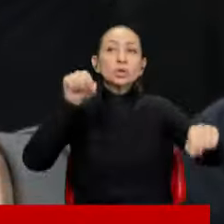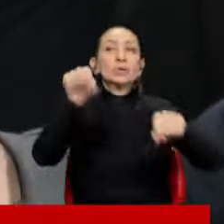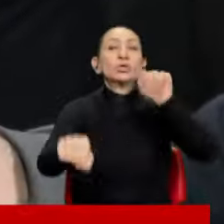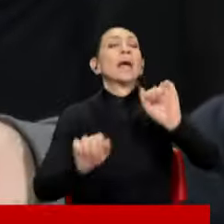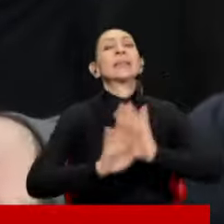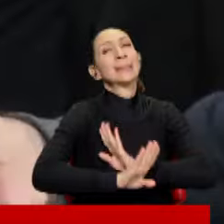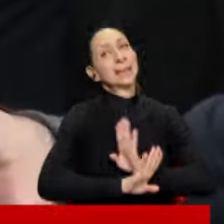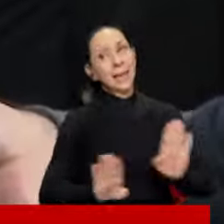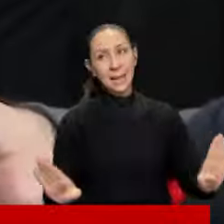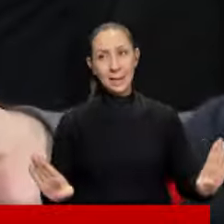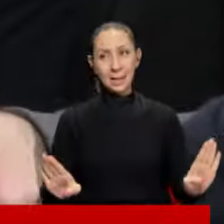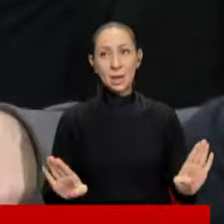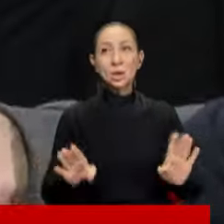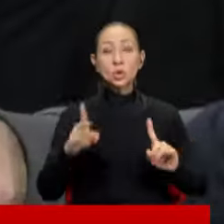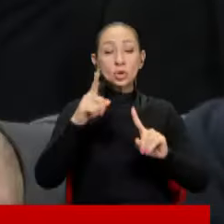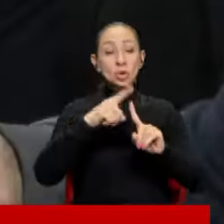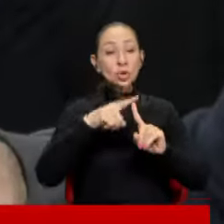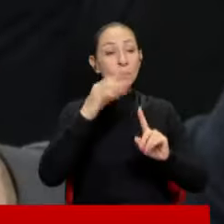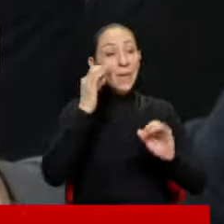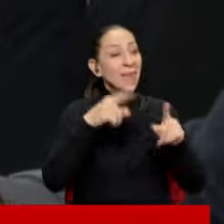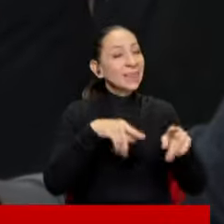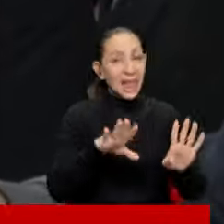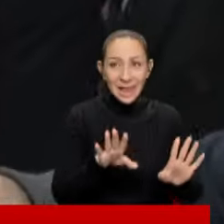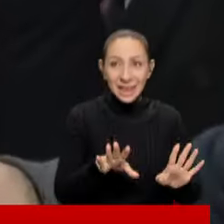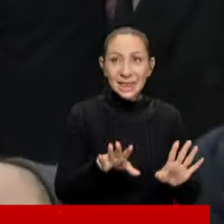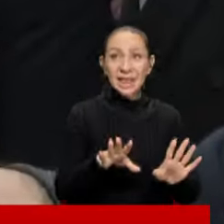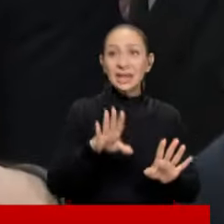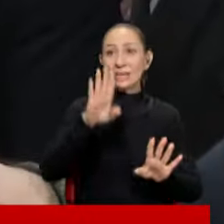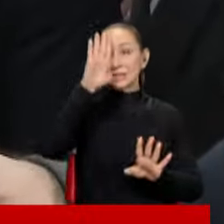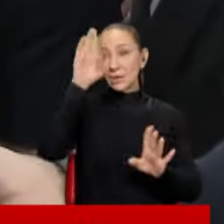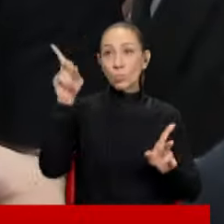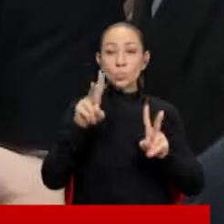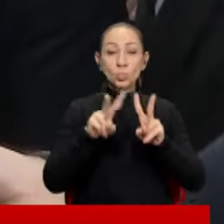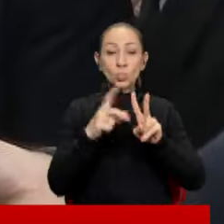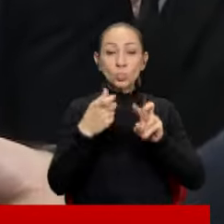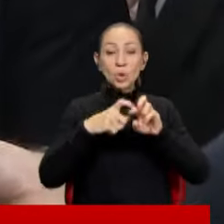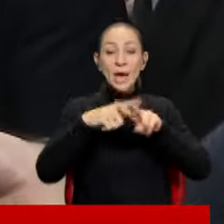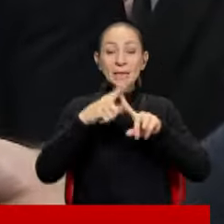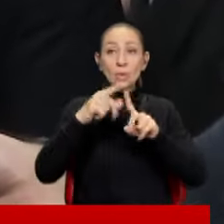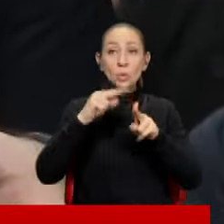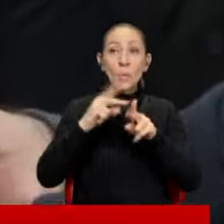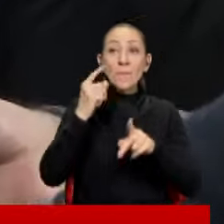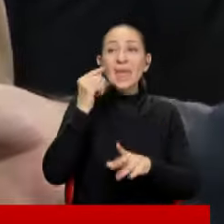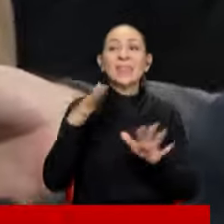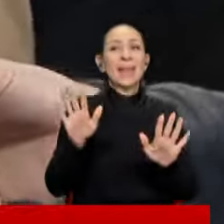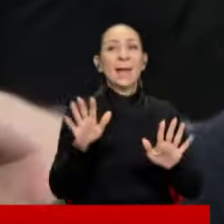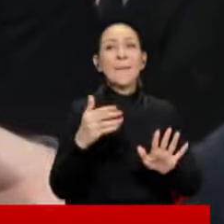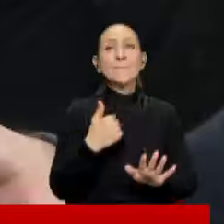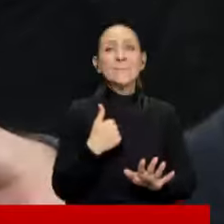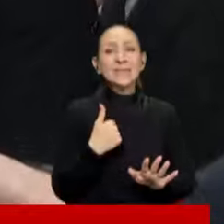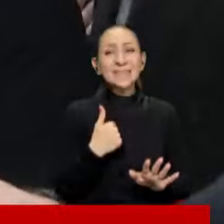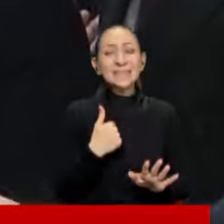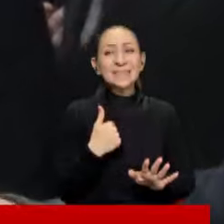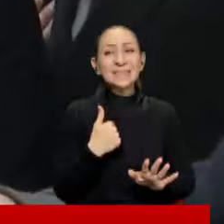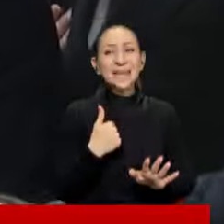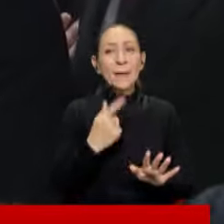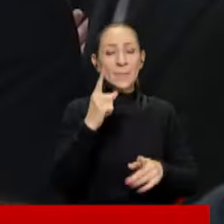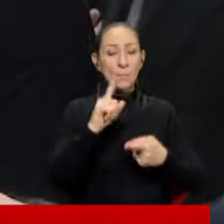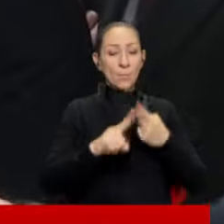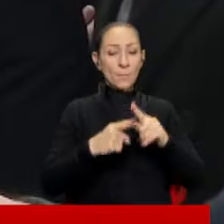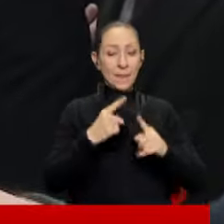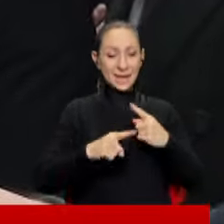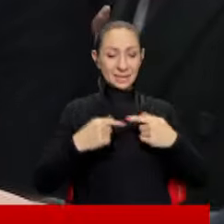bir düşmanlığım yok. Turgut Bey'e de değil, İstanbul'da Murat Kurum Bey'e de değil. Yani biz bir